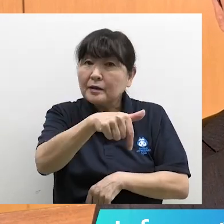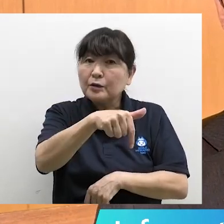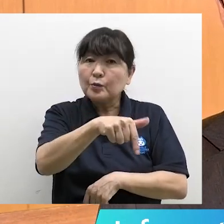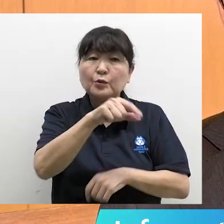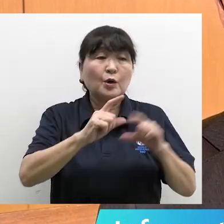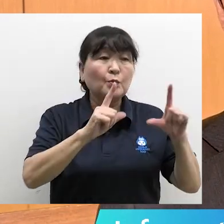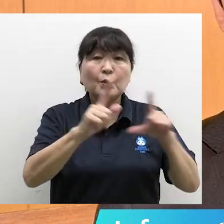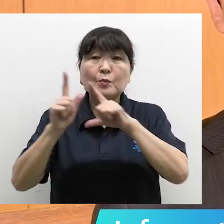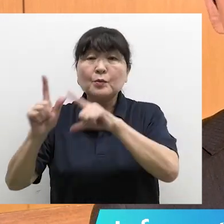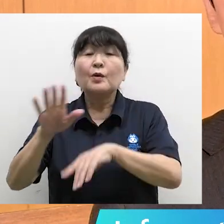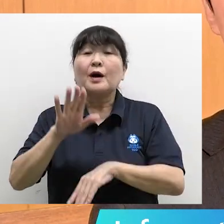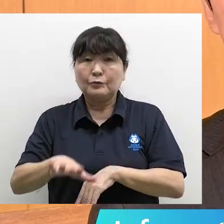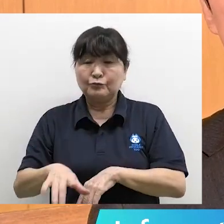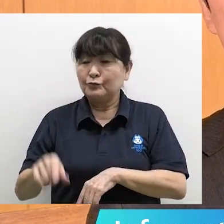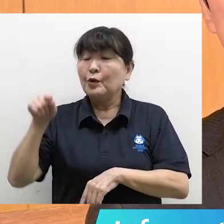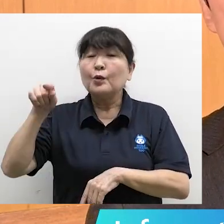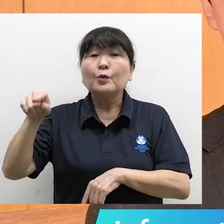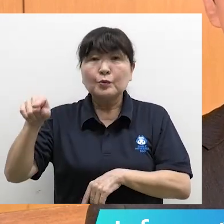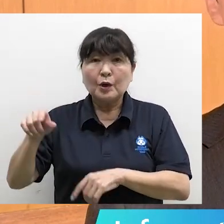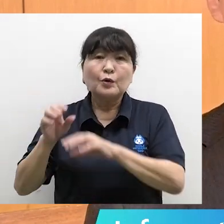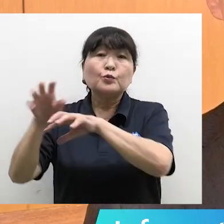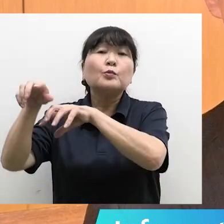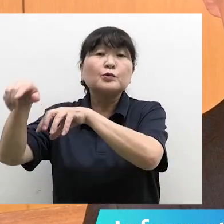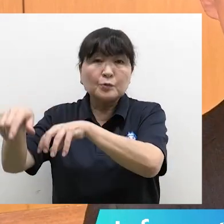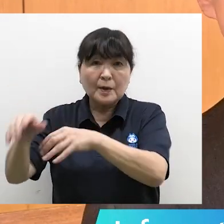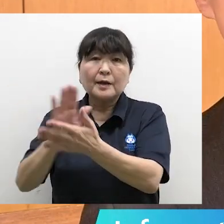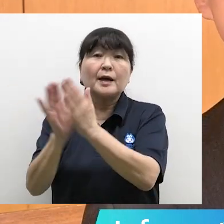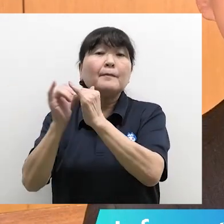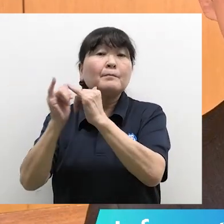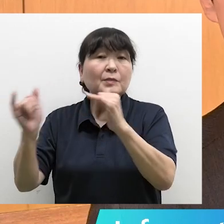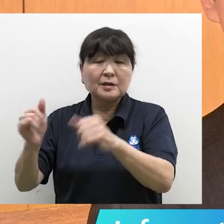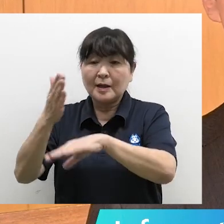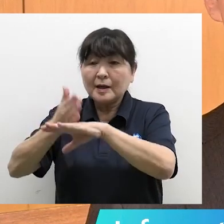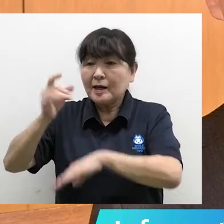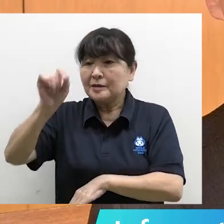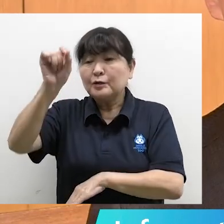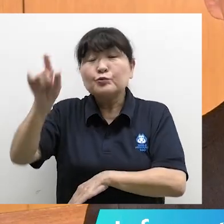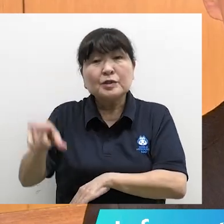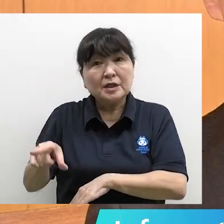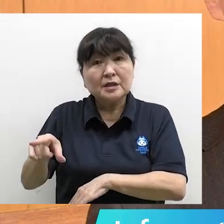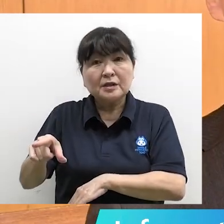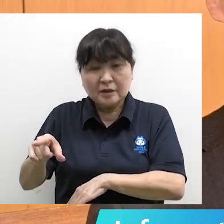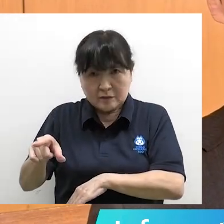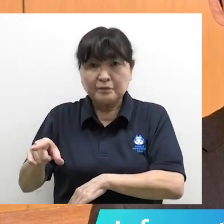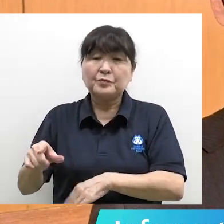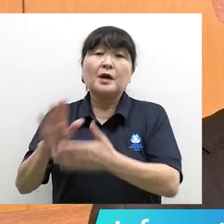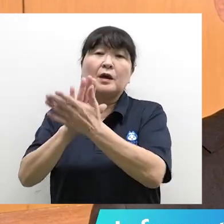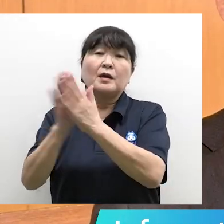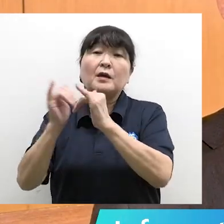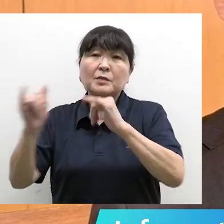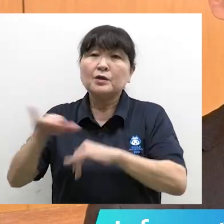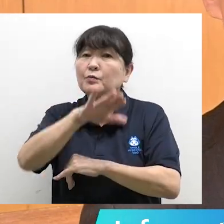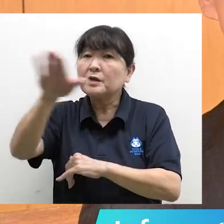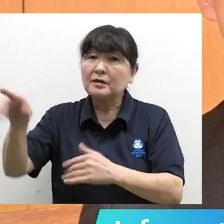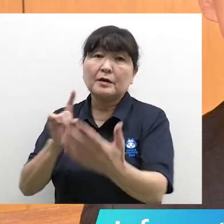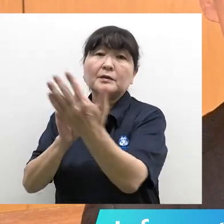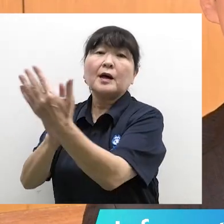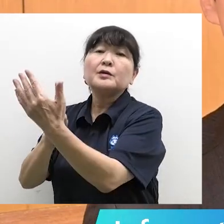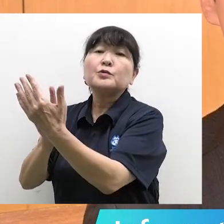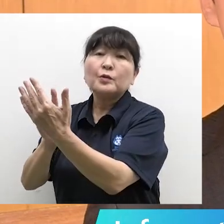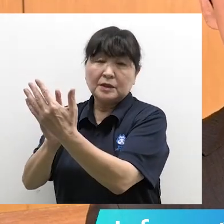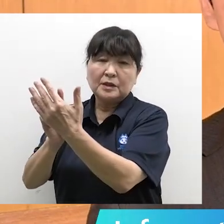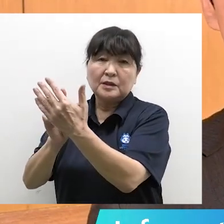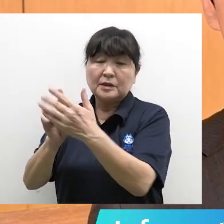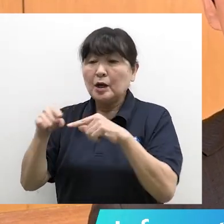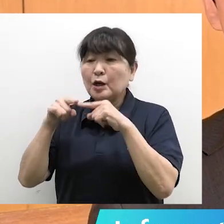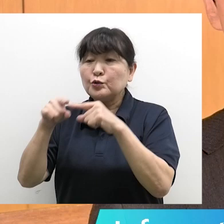方は県民感謝月間ということで、宮崎市民だけではなくて、県民の皆さんを対象に、入園料